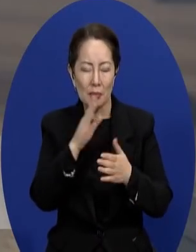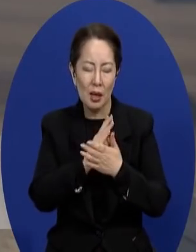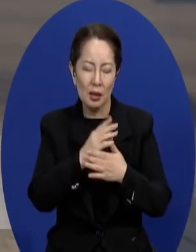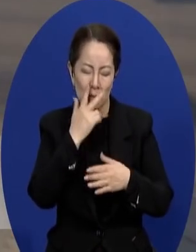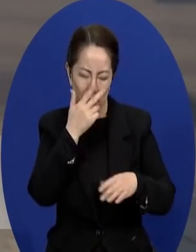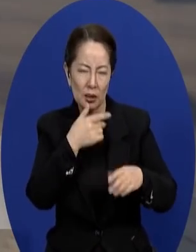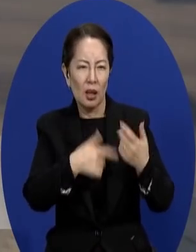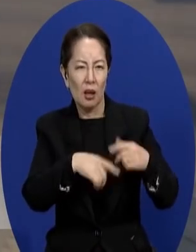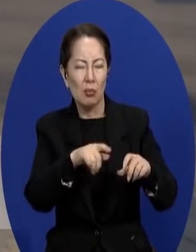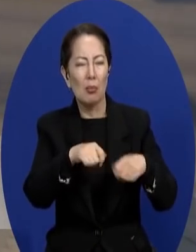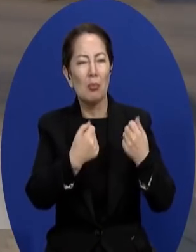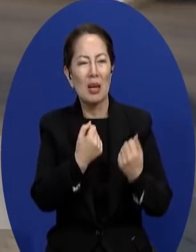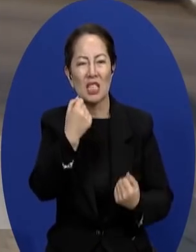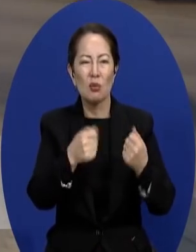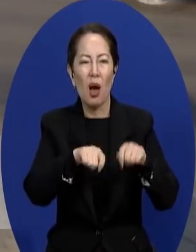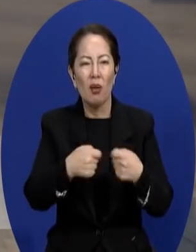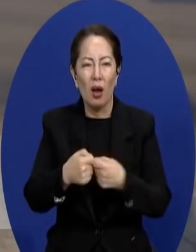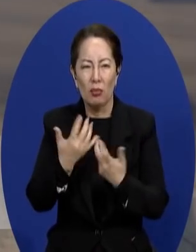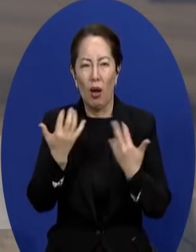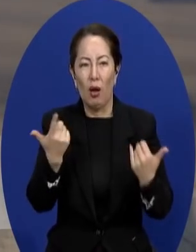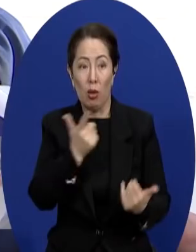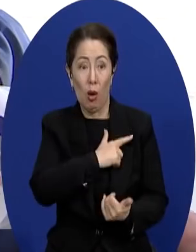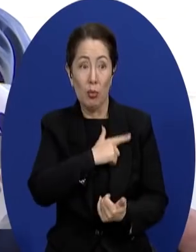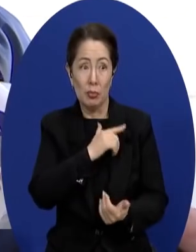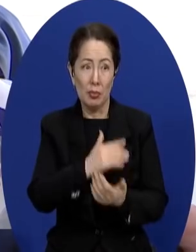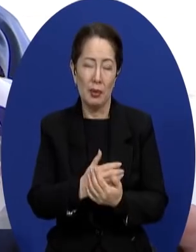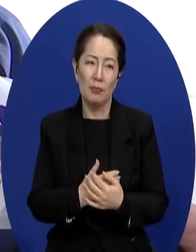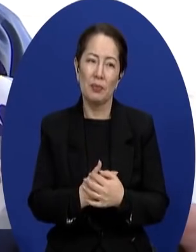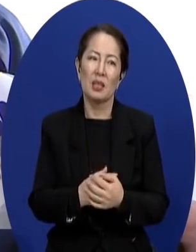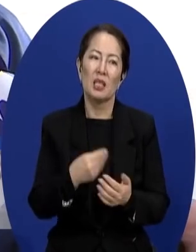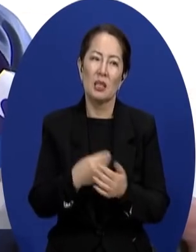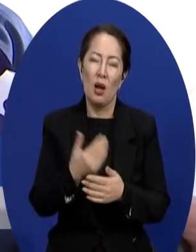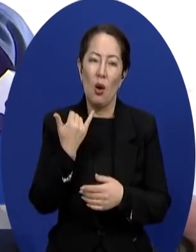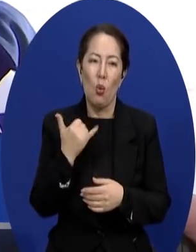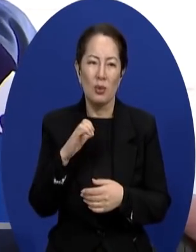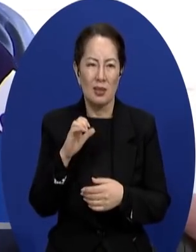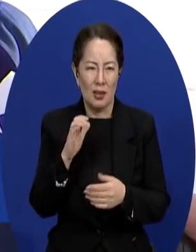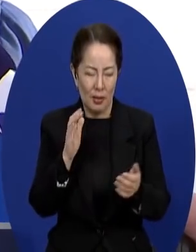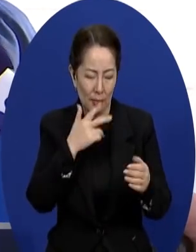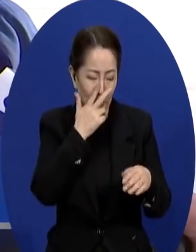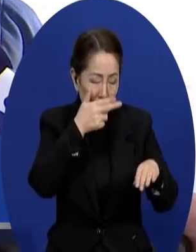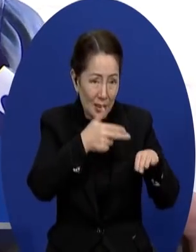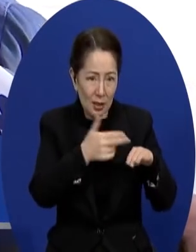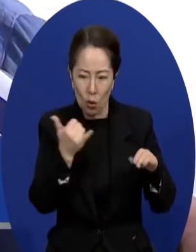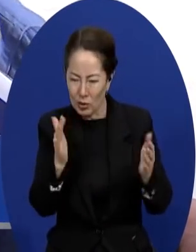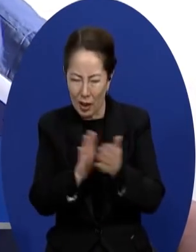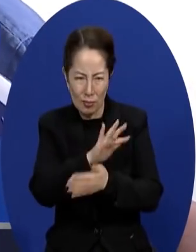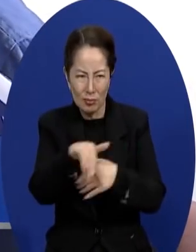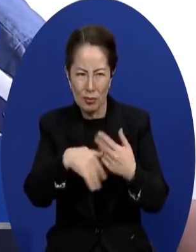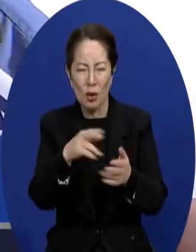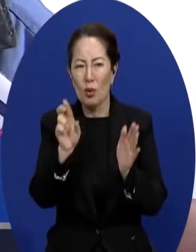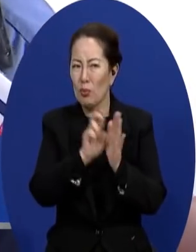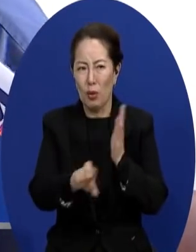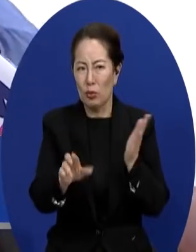нэмэгдэж эд ангид эвдрэл гарч байна гэсэн гомдолж их гарах болжээ. Мустай бензин явуулах ямар ч боломж байхгүй. Одоо яг ингээд